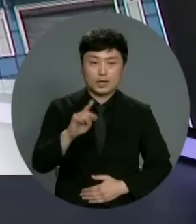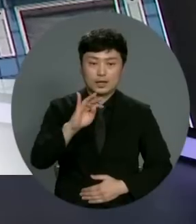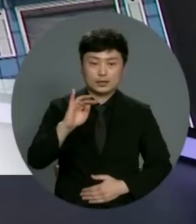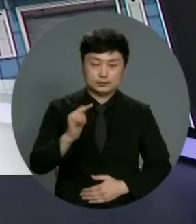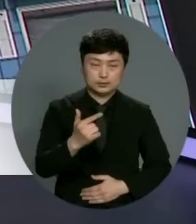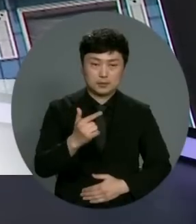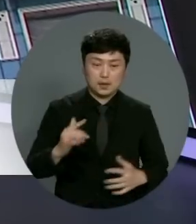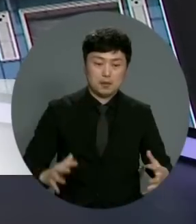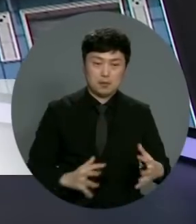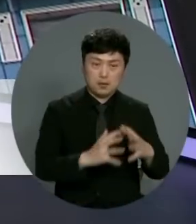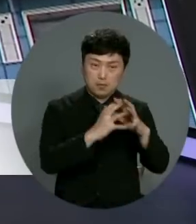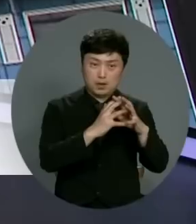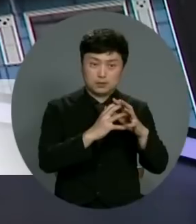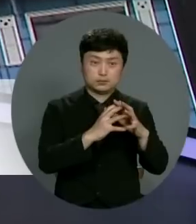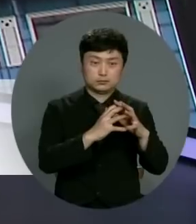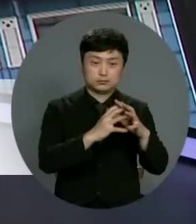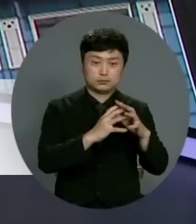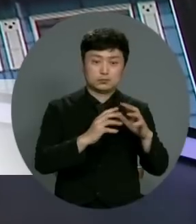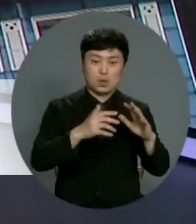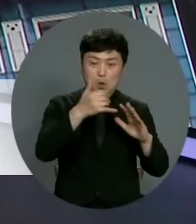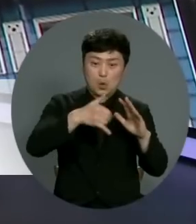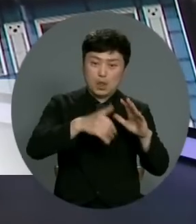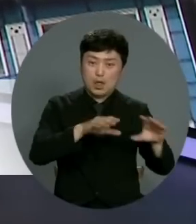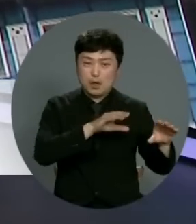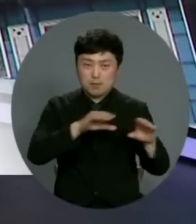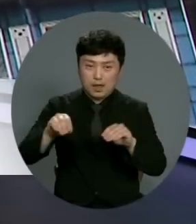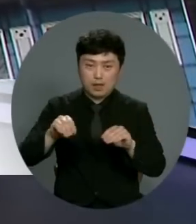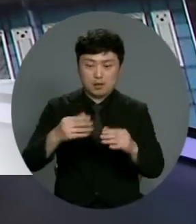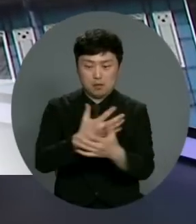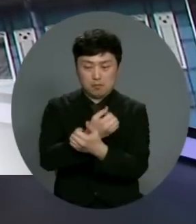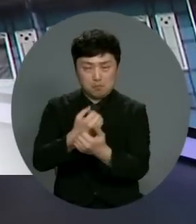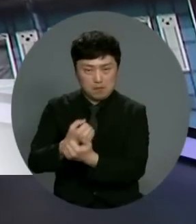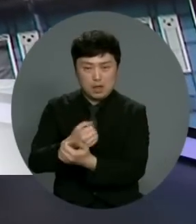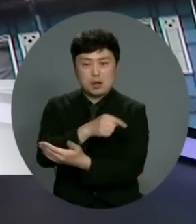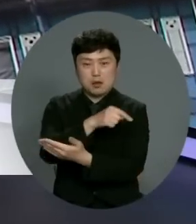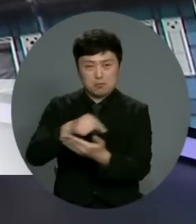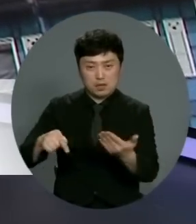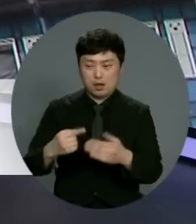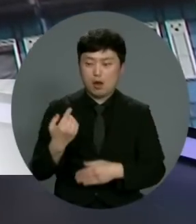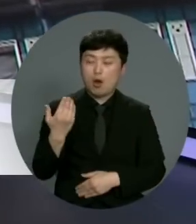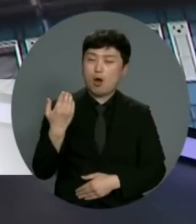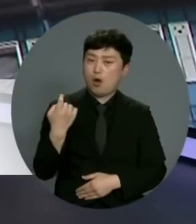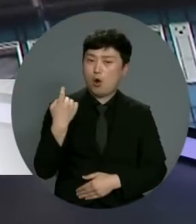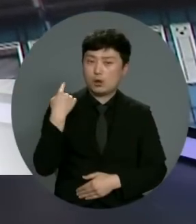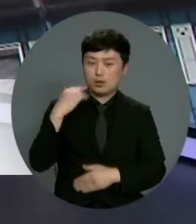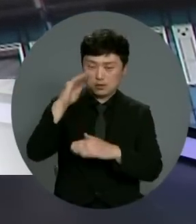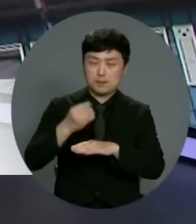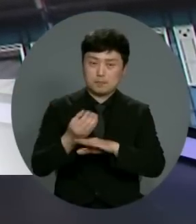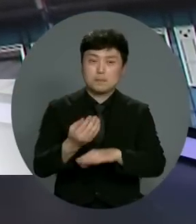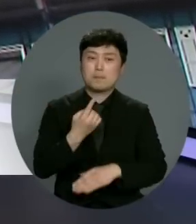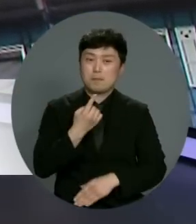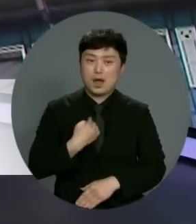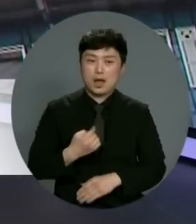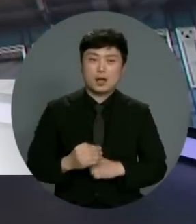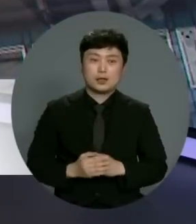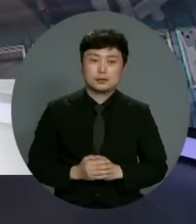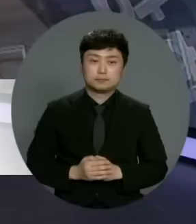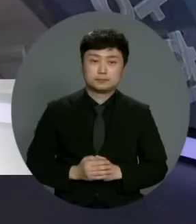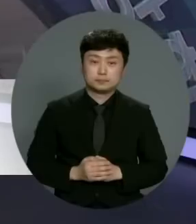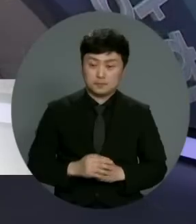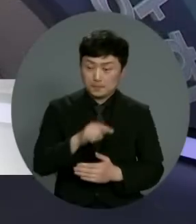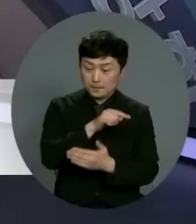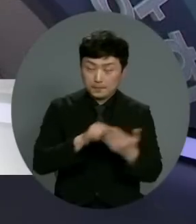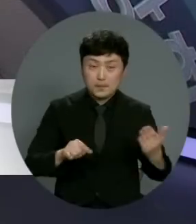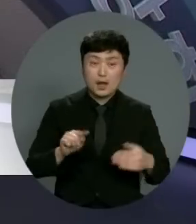다인건설의 공사 중단으로 불거진 대구 지역 분양 계약자들의 안타까운 사연 어제 전해드렸습니다. 그런데 이번 사태로 인한